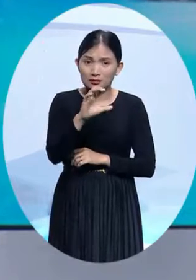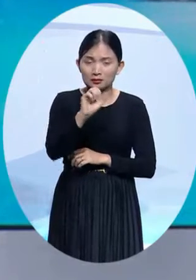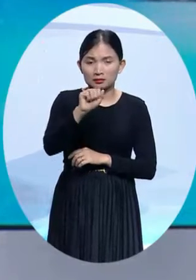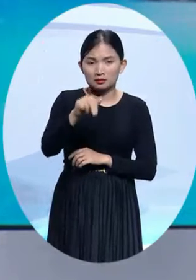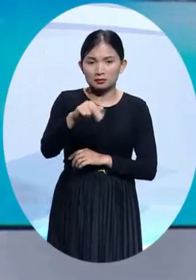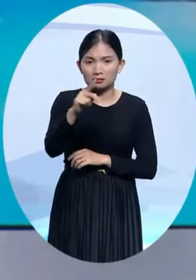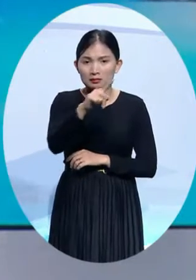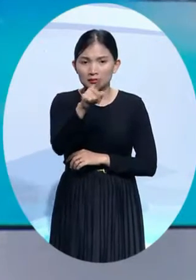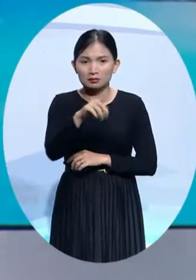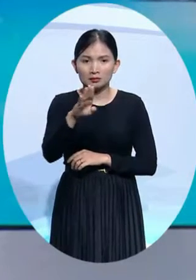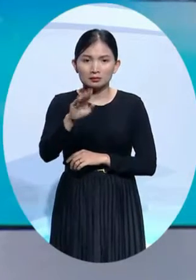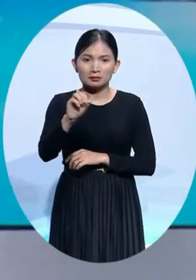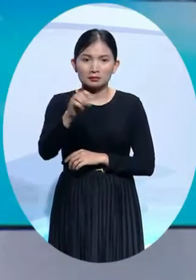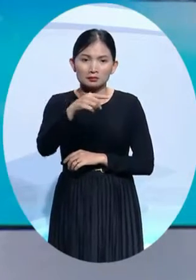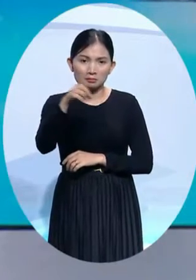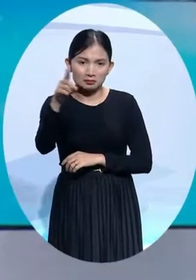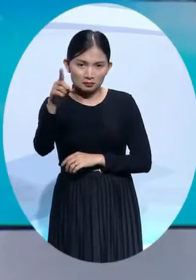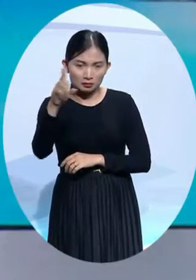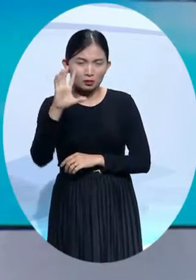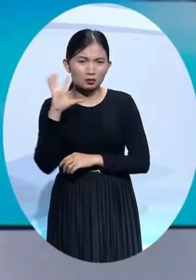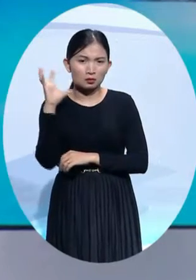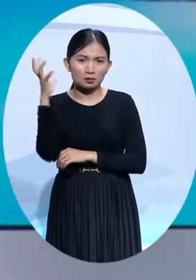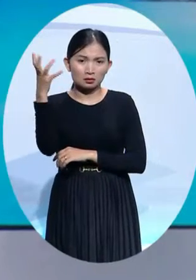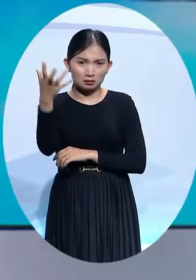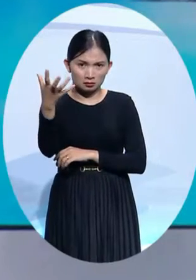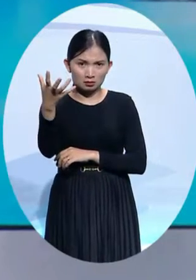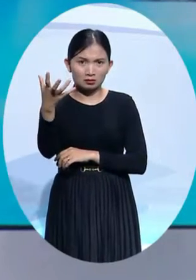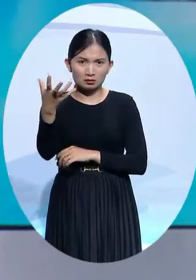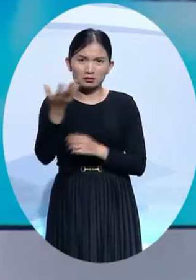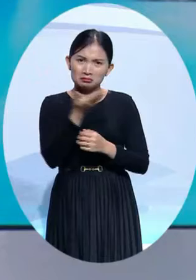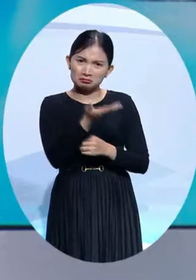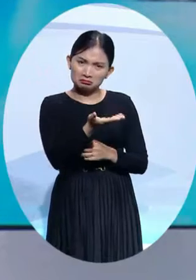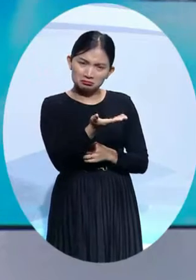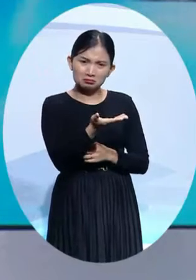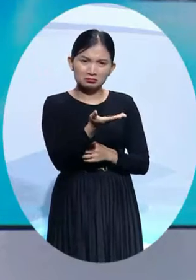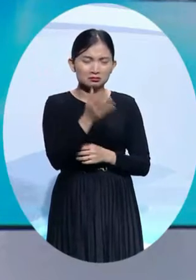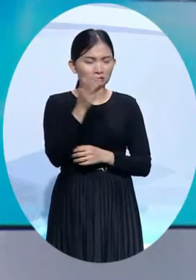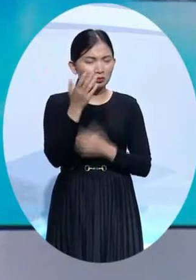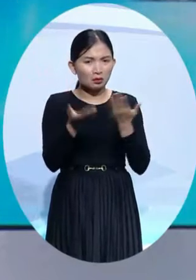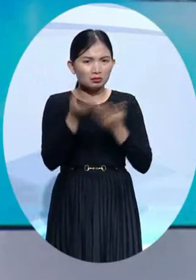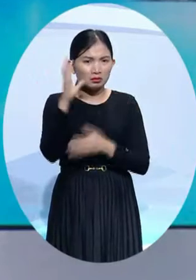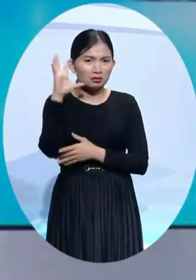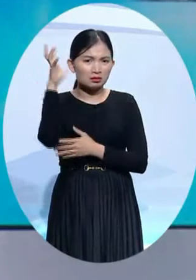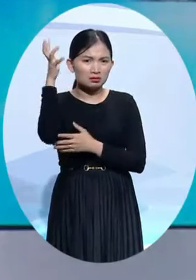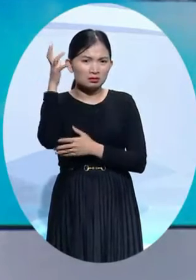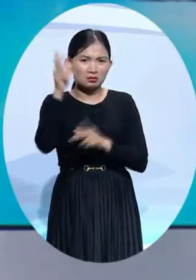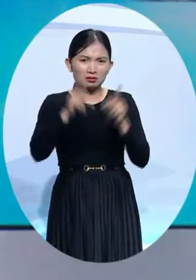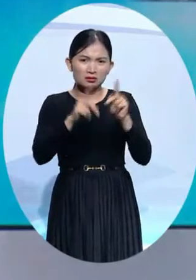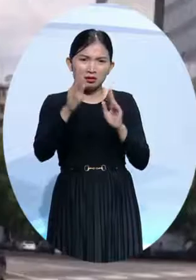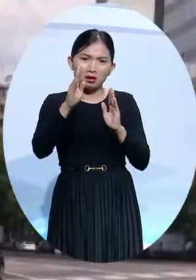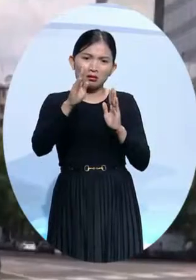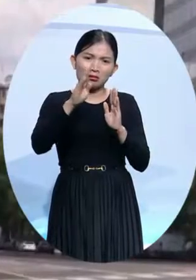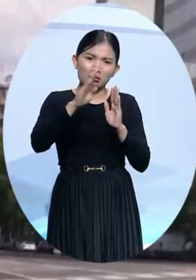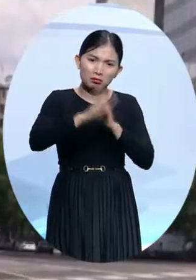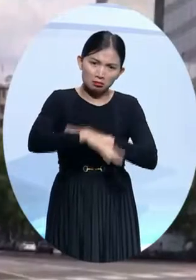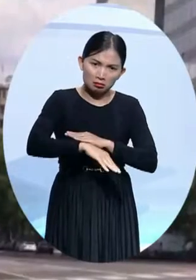thang và xung đột ở Ukraine đang trở thành hiện thực và có thể đẩy nền kinh tế thế giới tới bờ vực suy thoái.